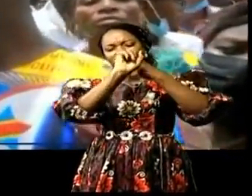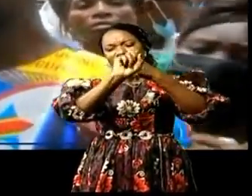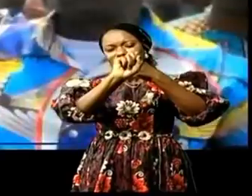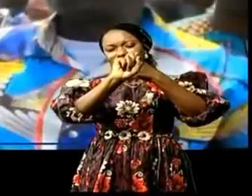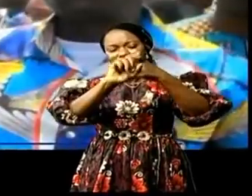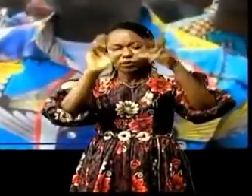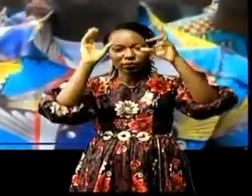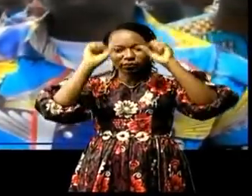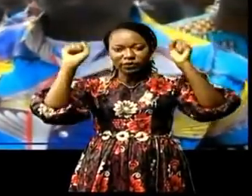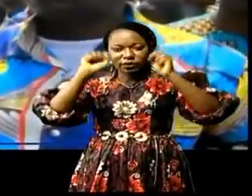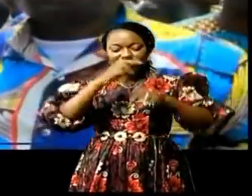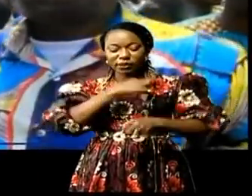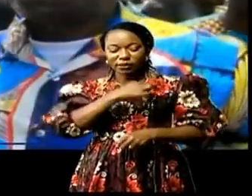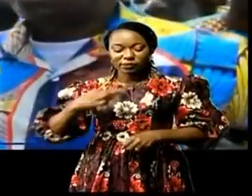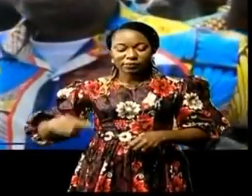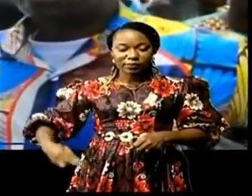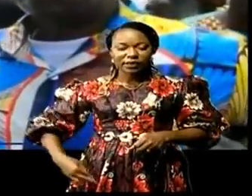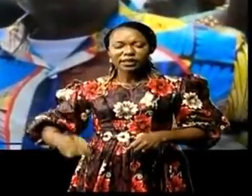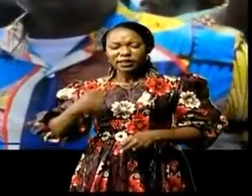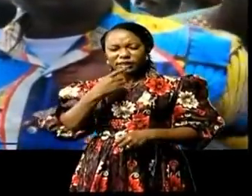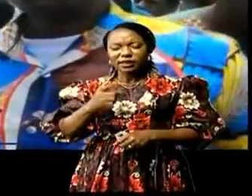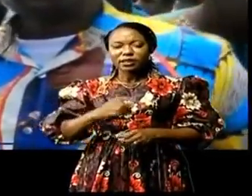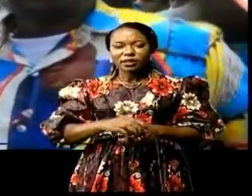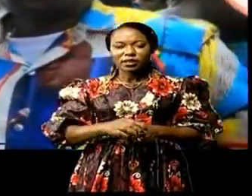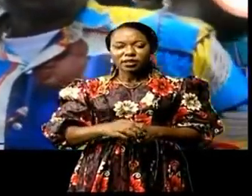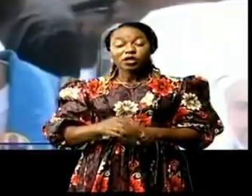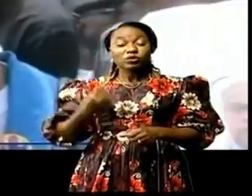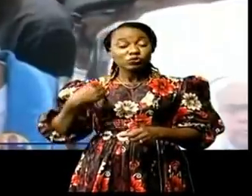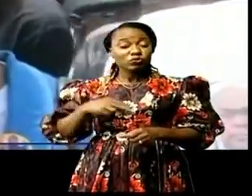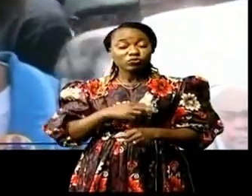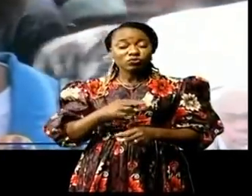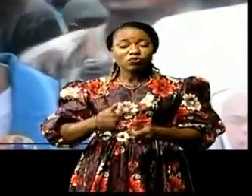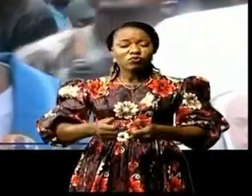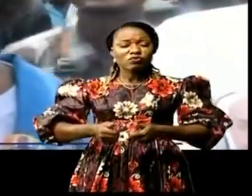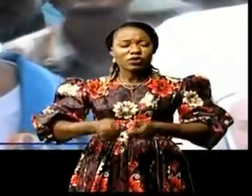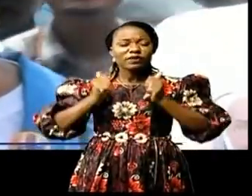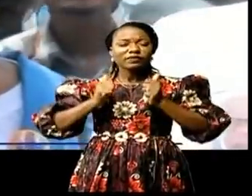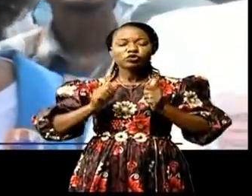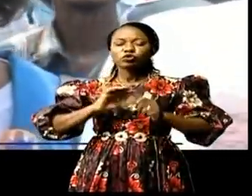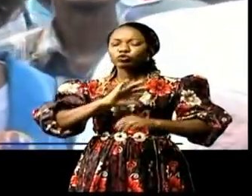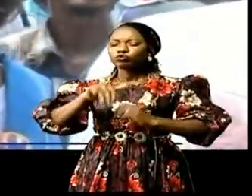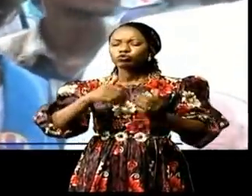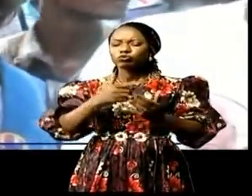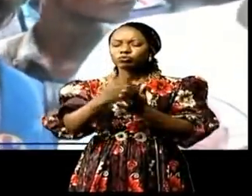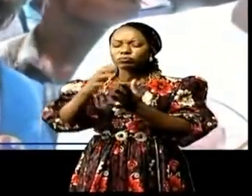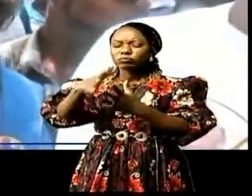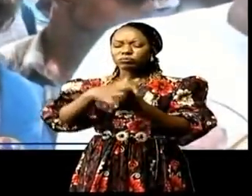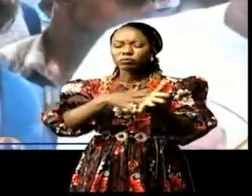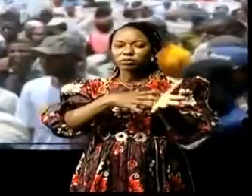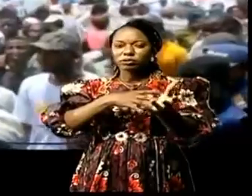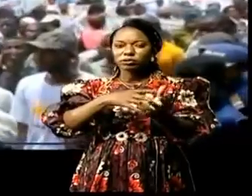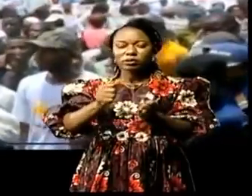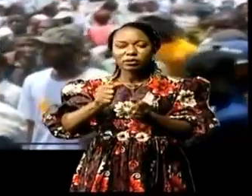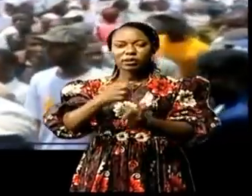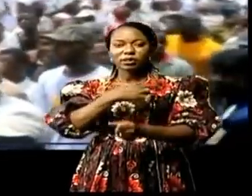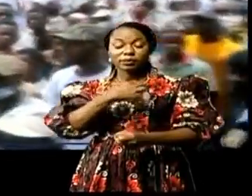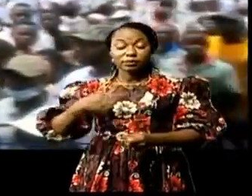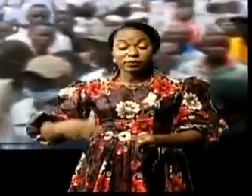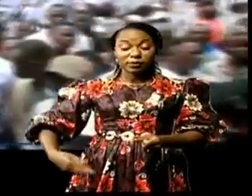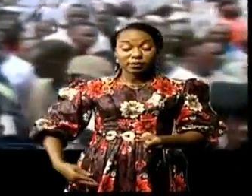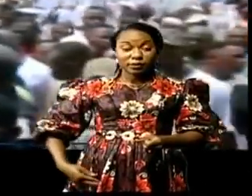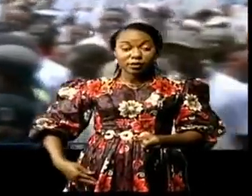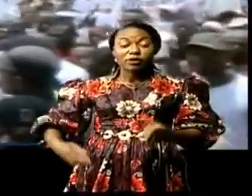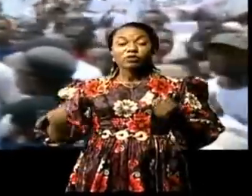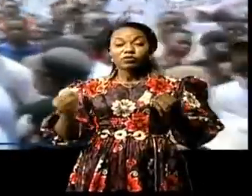président de la République et qu'elle ne tolérera aucune tentative de déstabilisation des institutions de la République. Par cette